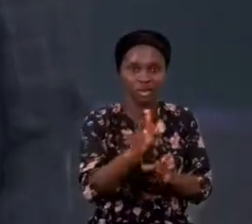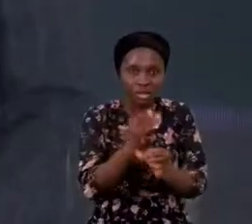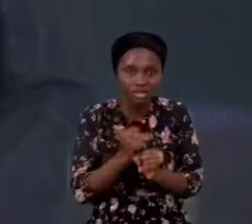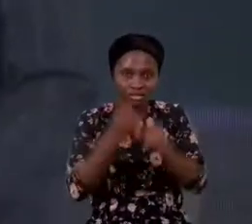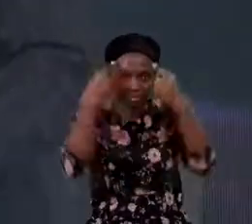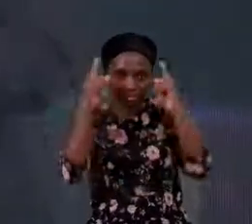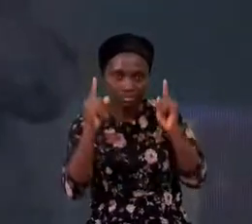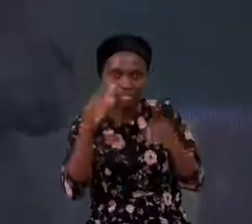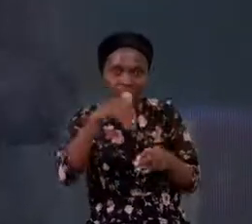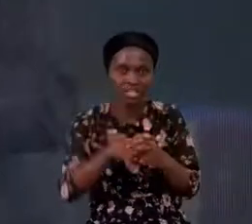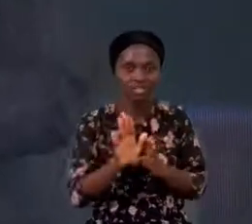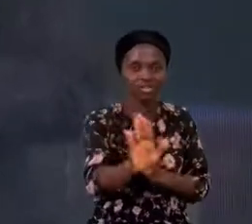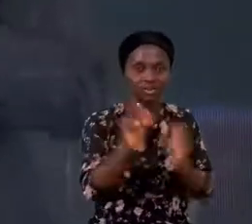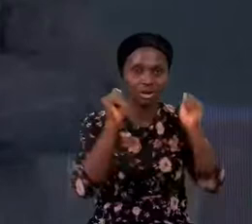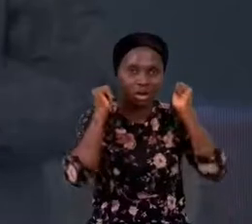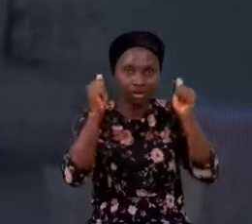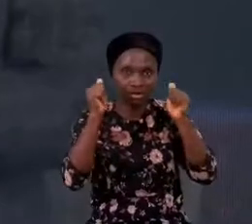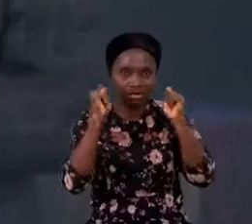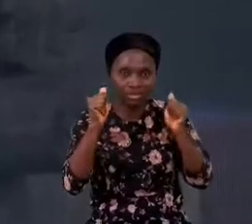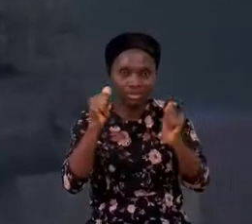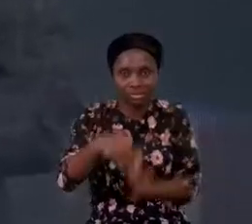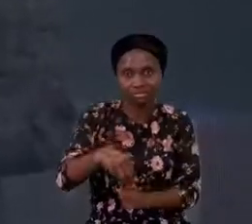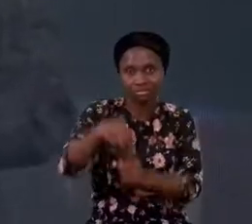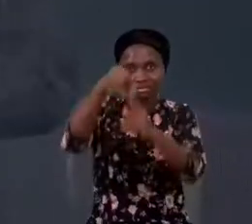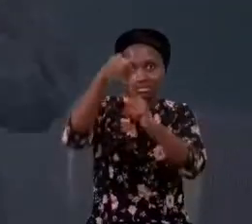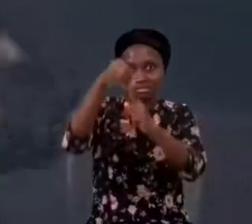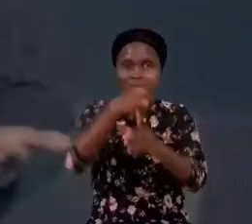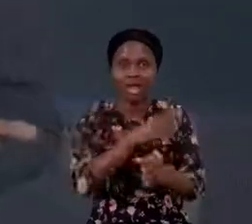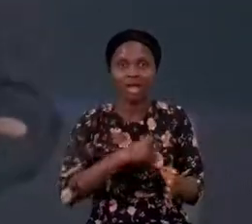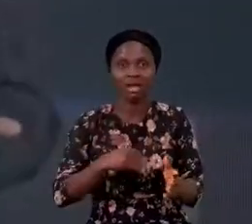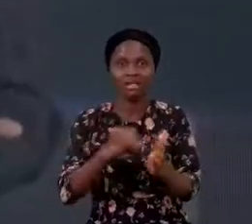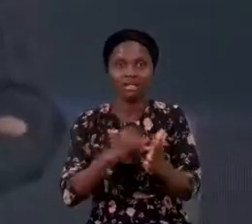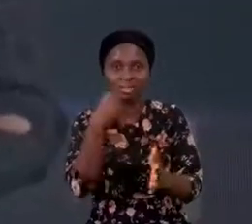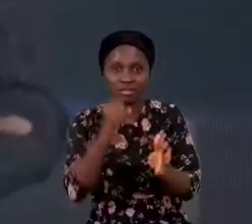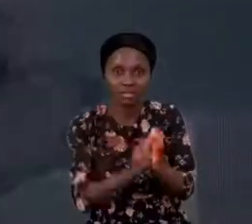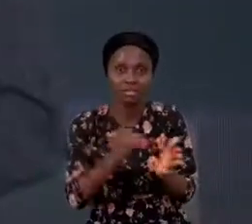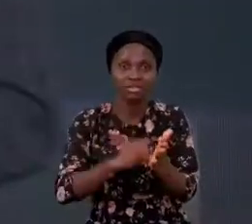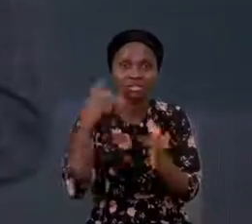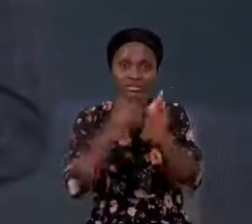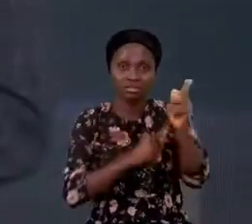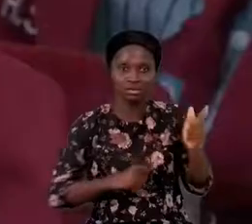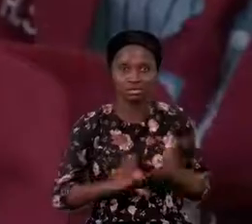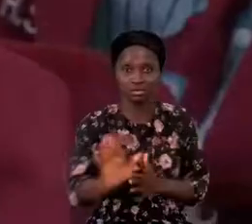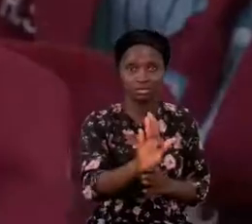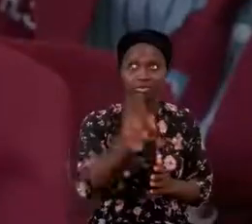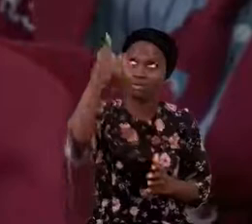l'Éternel, ton Dieu, qui te donnera de la puissance, la force,